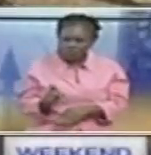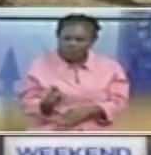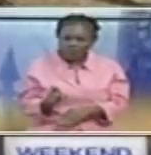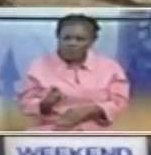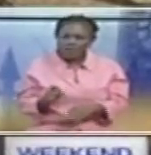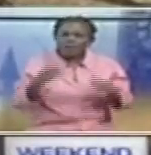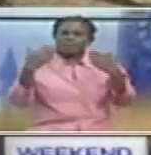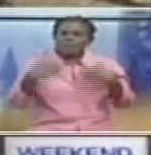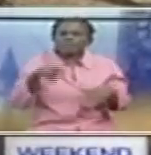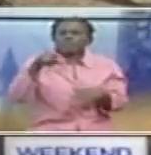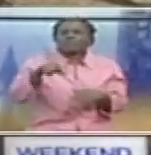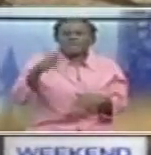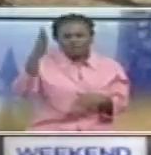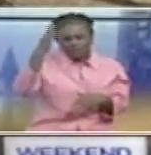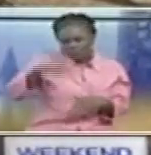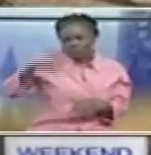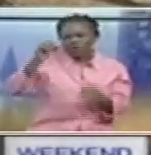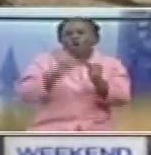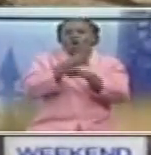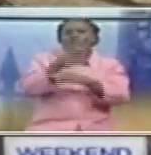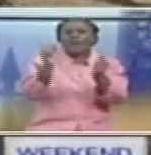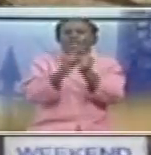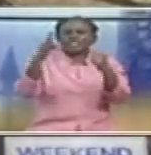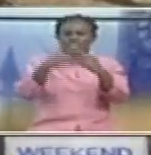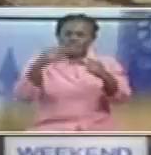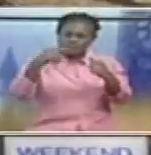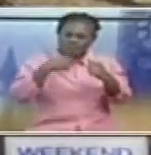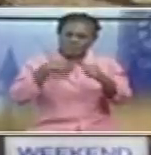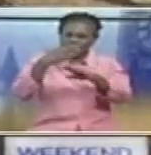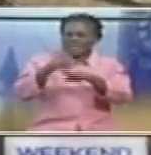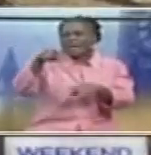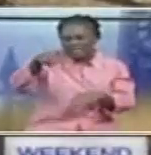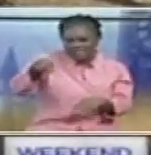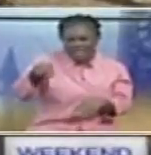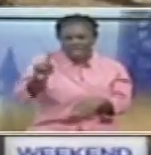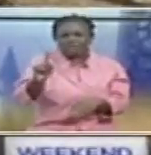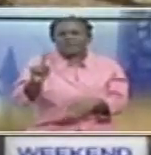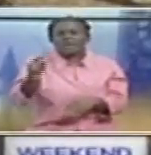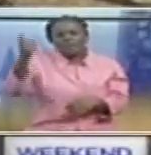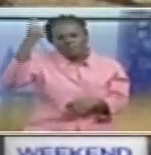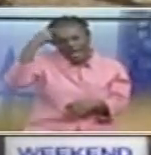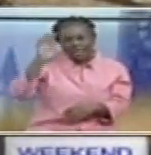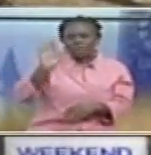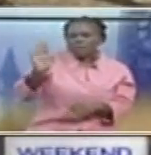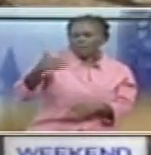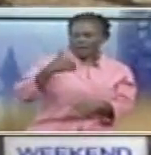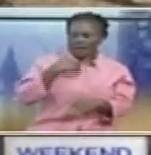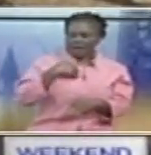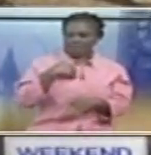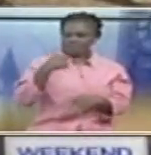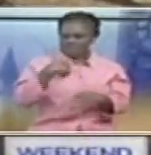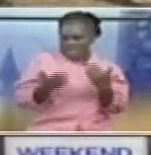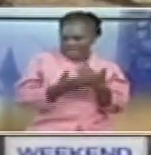Kwa nini wewe unatuma kijana kupigana vita hapana huyu ni kwa nini unatuma kubalia huyu kijana nikamwambia sasa mtu na mtu mzima ametikia miaka 18 sasa naweza aje kuzuia yeye si yeye iko na na akili yake na mimi yuko na yangu sasa ningeweza